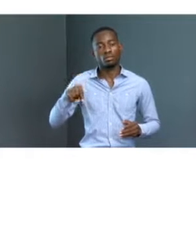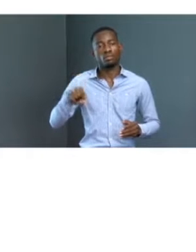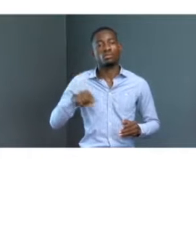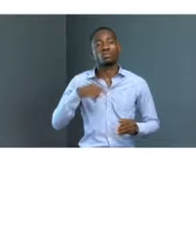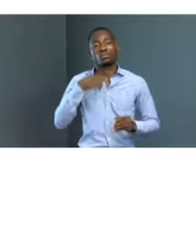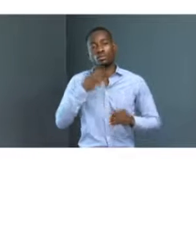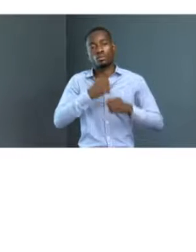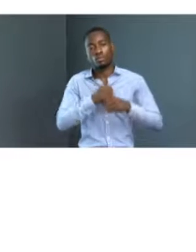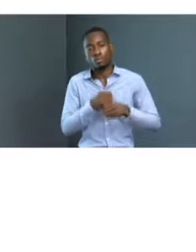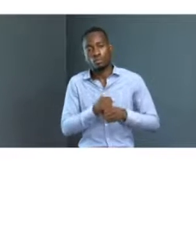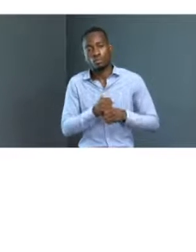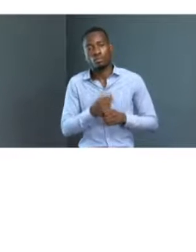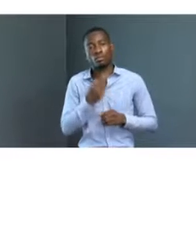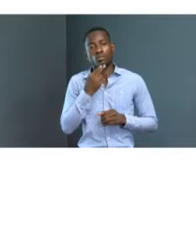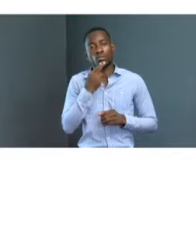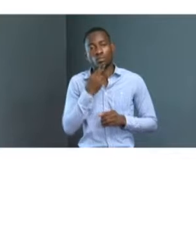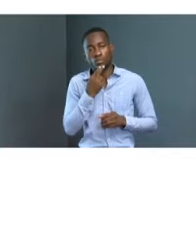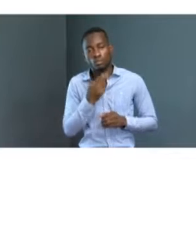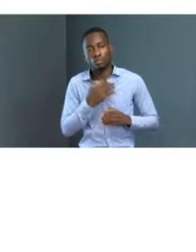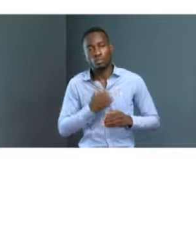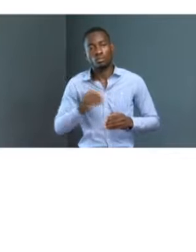sucre et d'acide phosphorique.